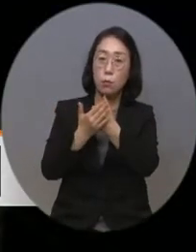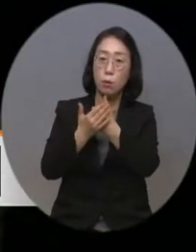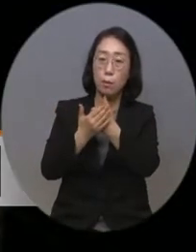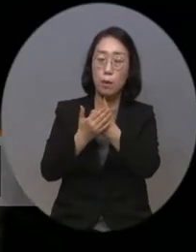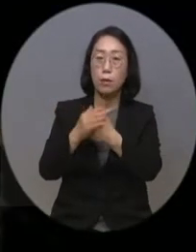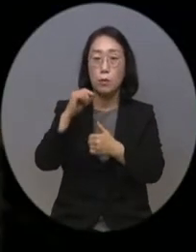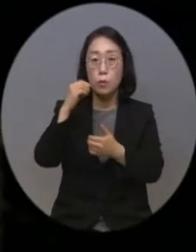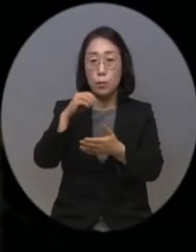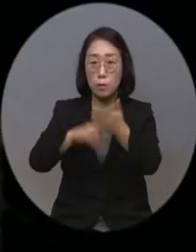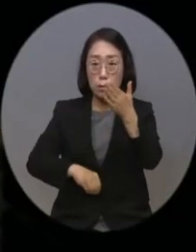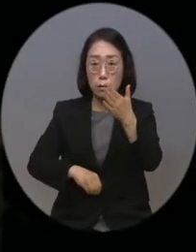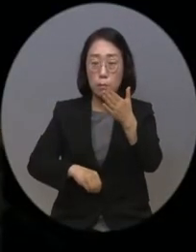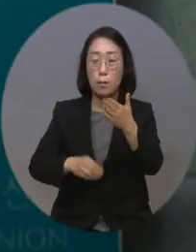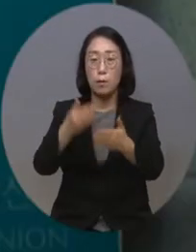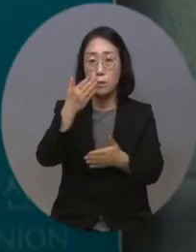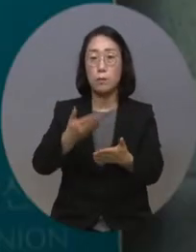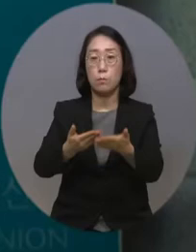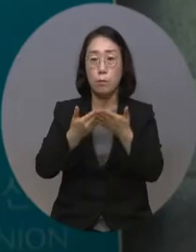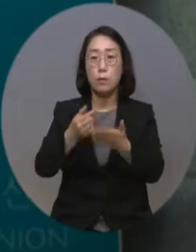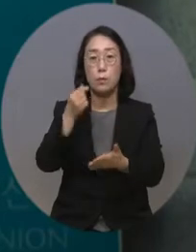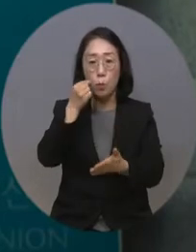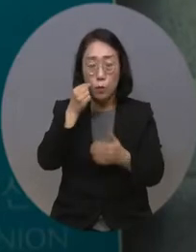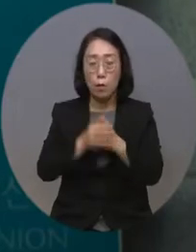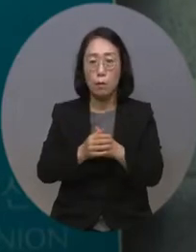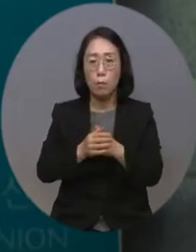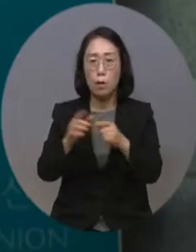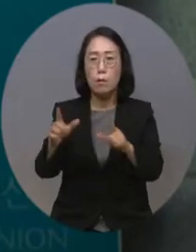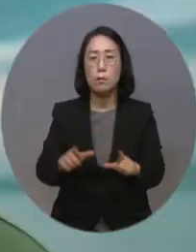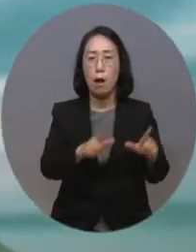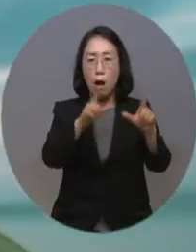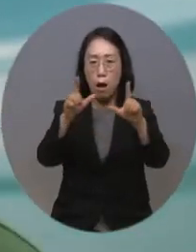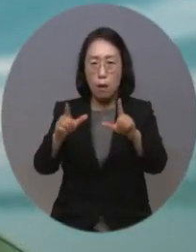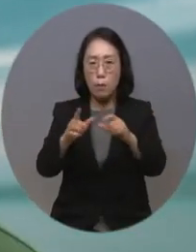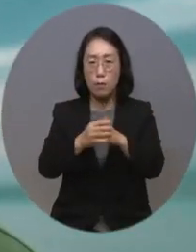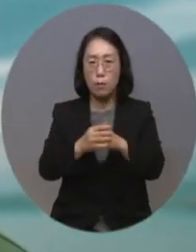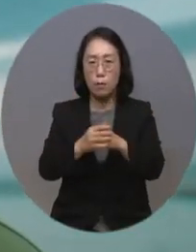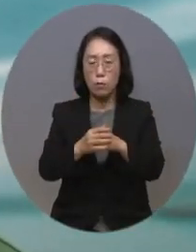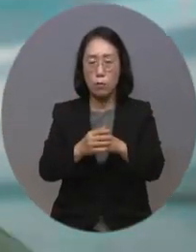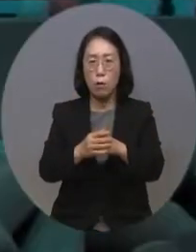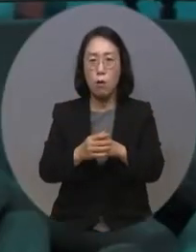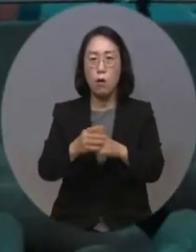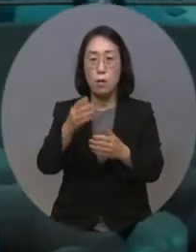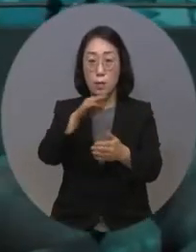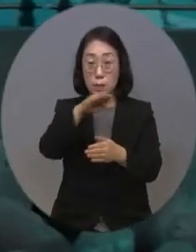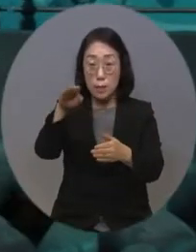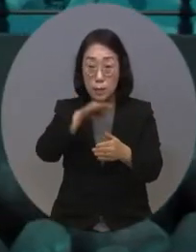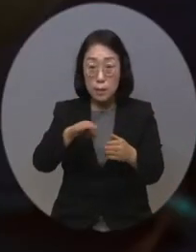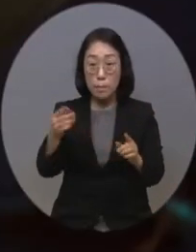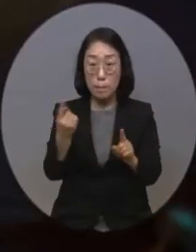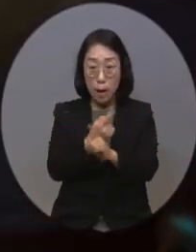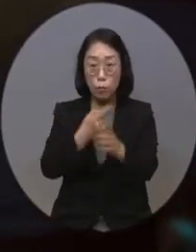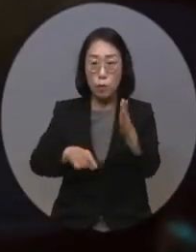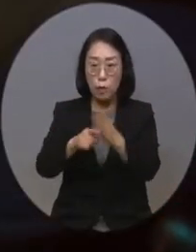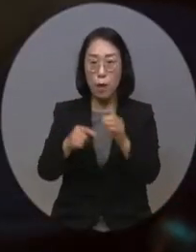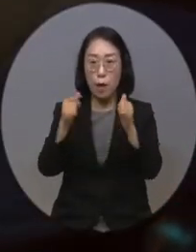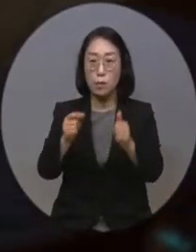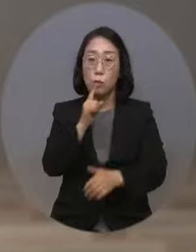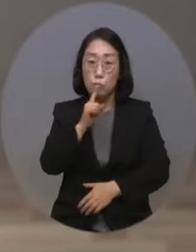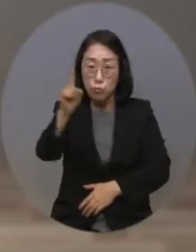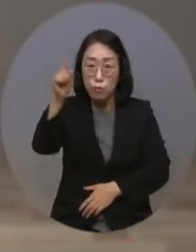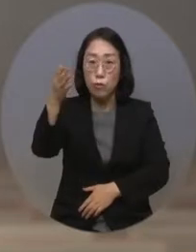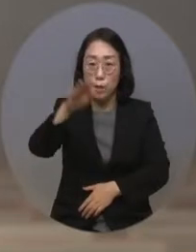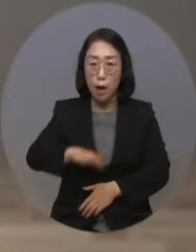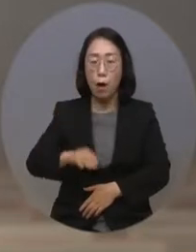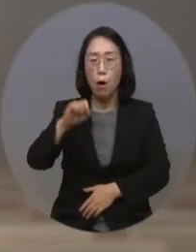상황입니다. 이로 인해 재기는 인간다운 삶을 위해 장애 등급을 바꾸기 위한 행정소송에 나서지만 여러